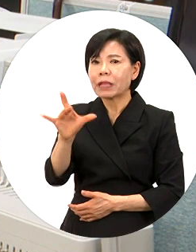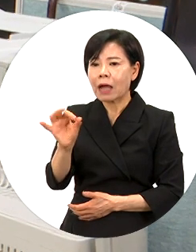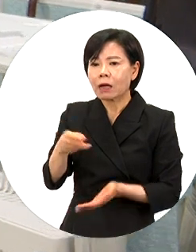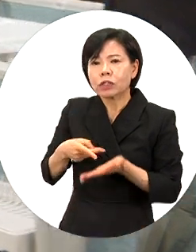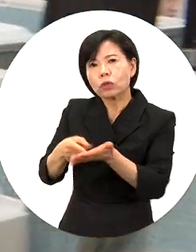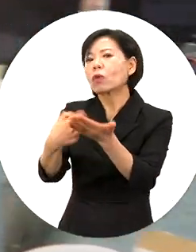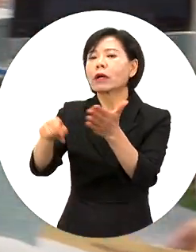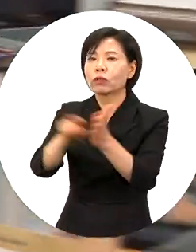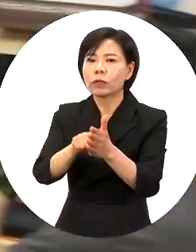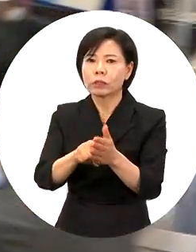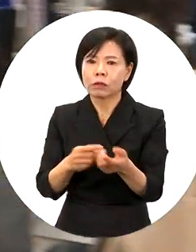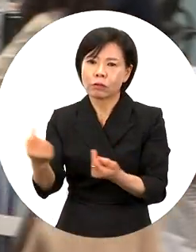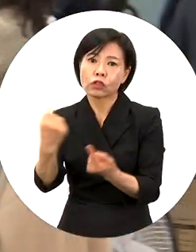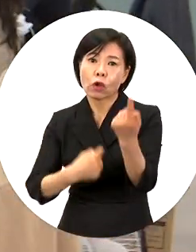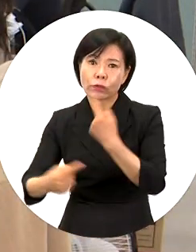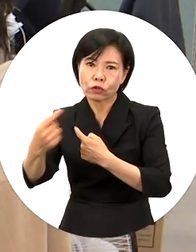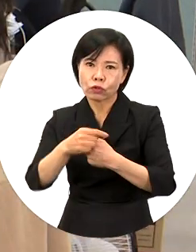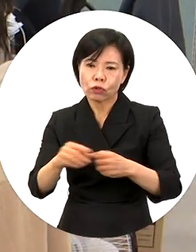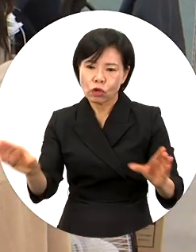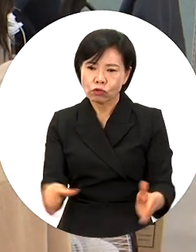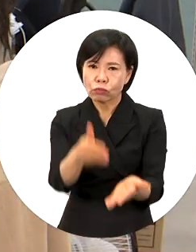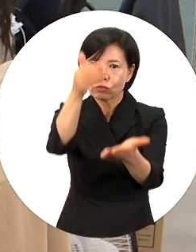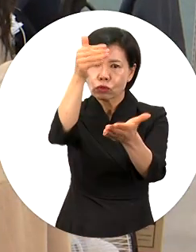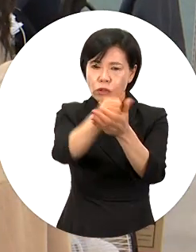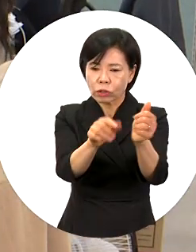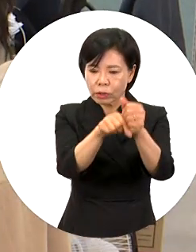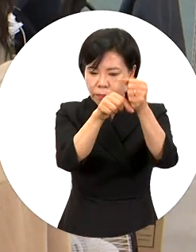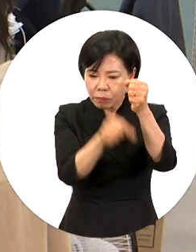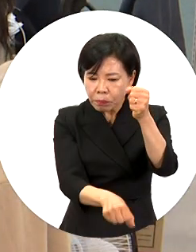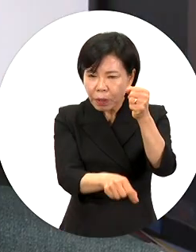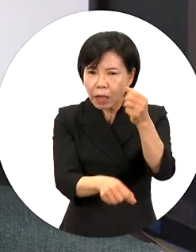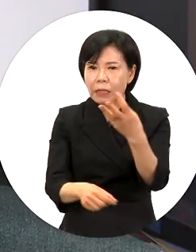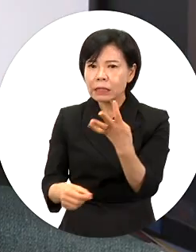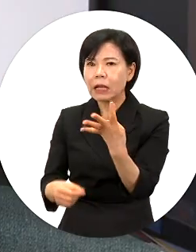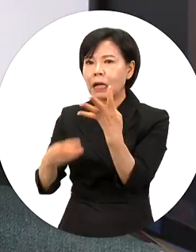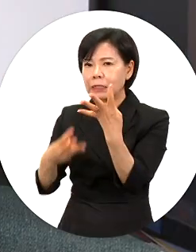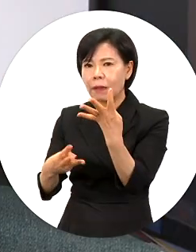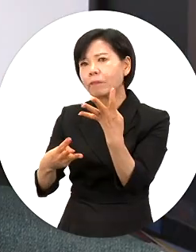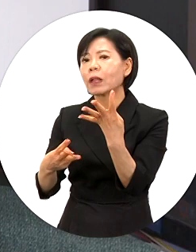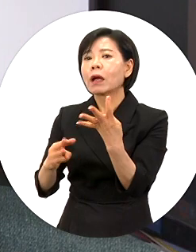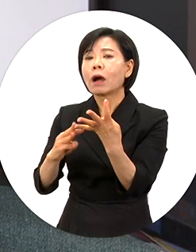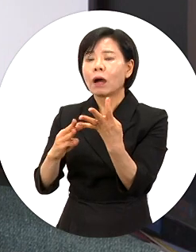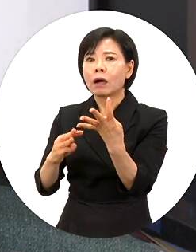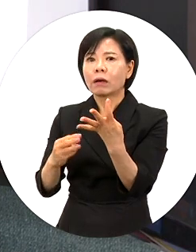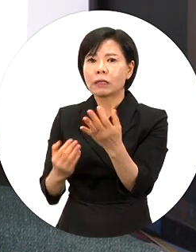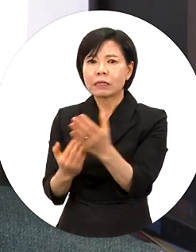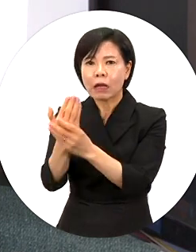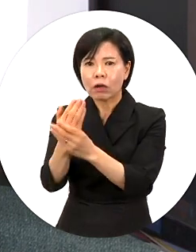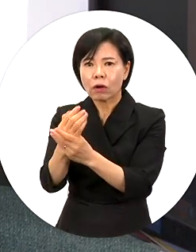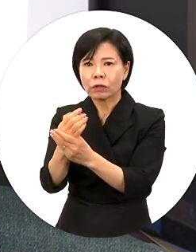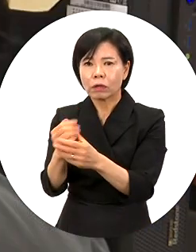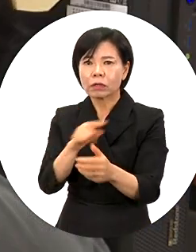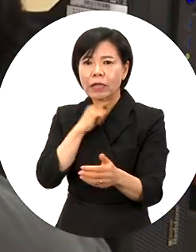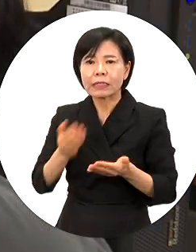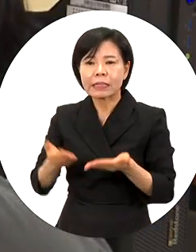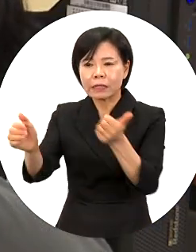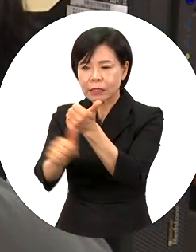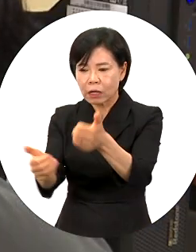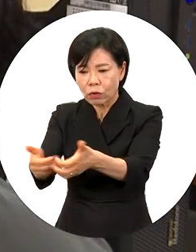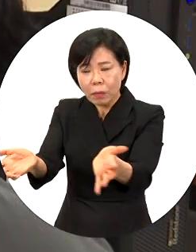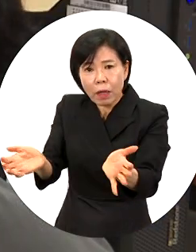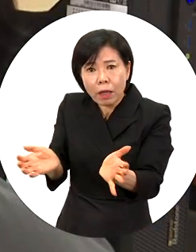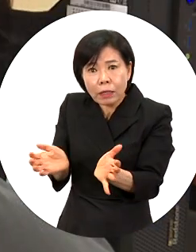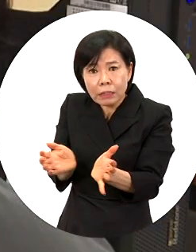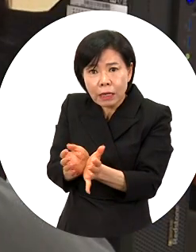신청을 접수하는데요. 국무총리 소속 제주 4.3 사건 진상규명 및 희생자 명예회복위원회의